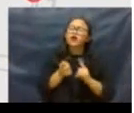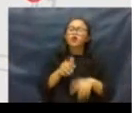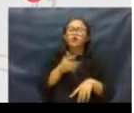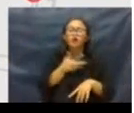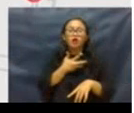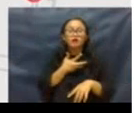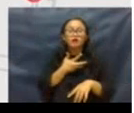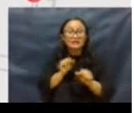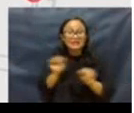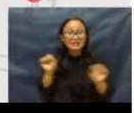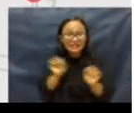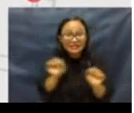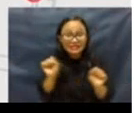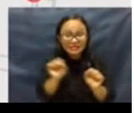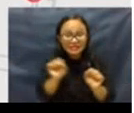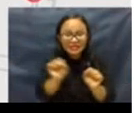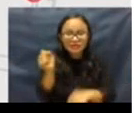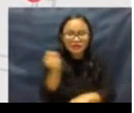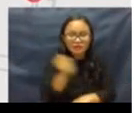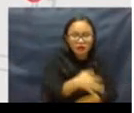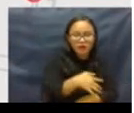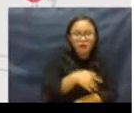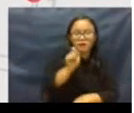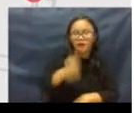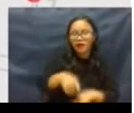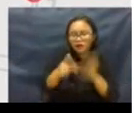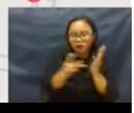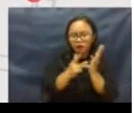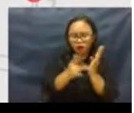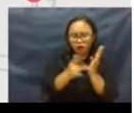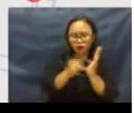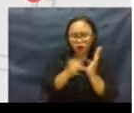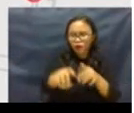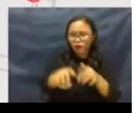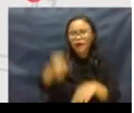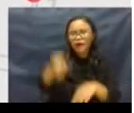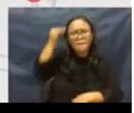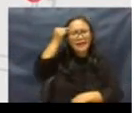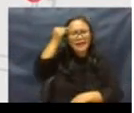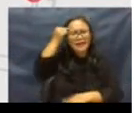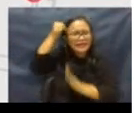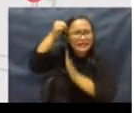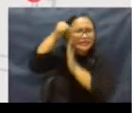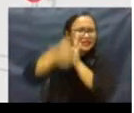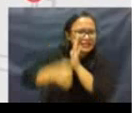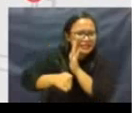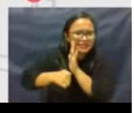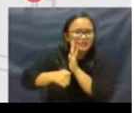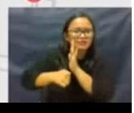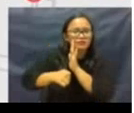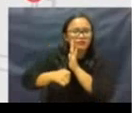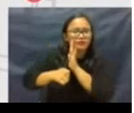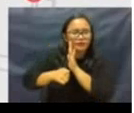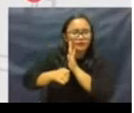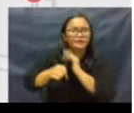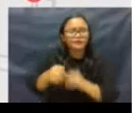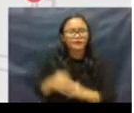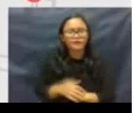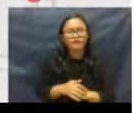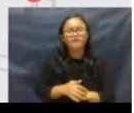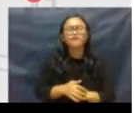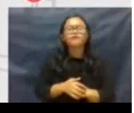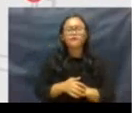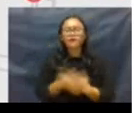gitu ya dengan teknologi, ada satu hal yang paling penting, yaitu kita harus berpikir kritis. Dan melalui segala